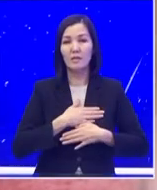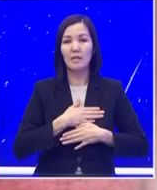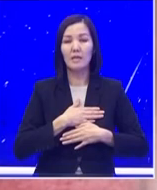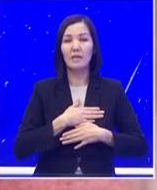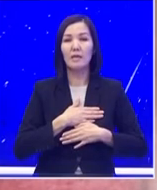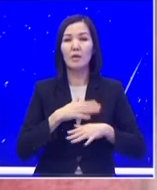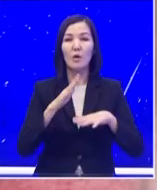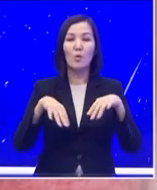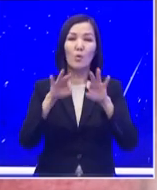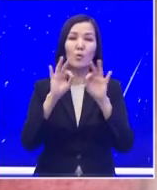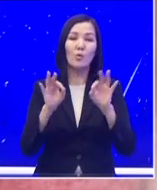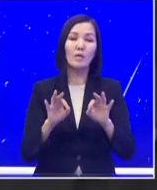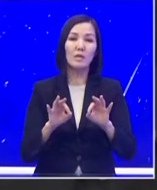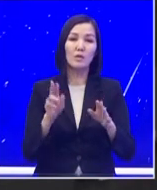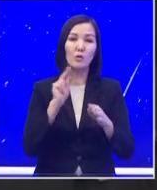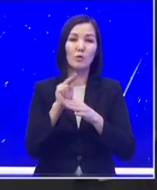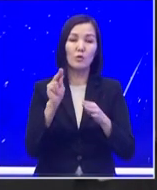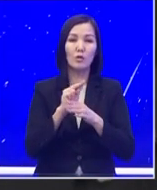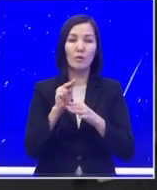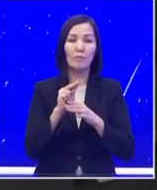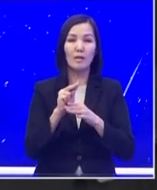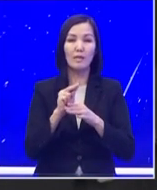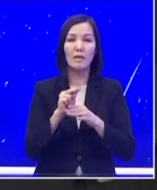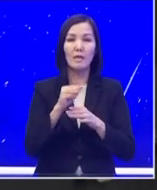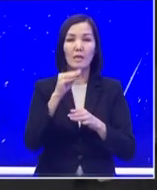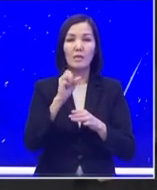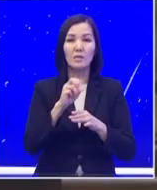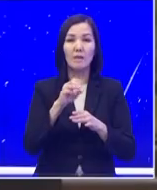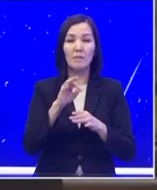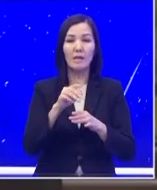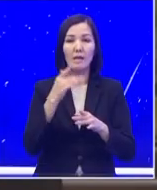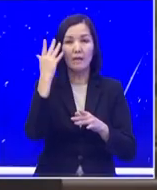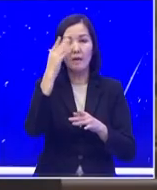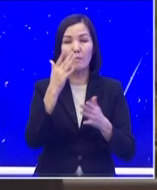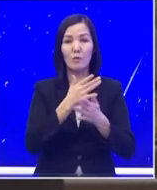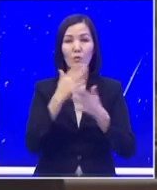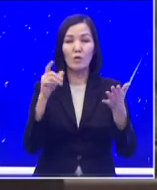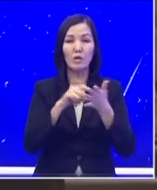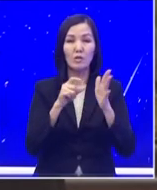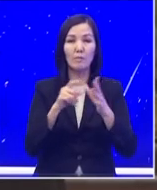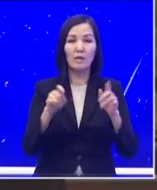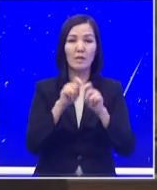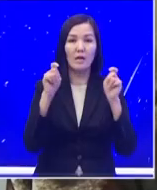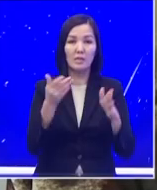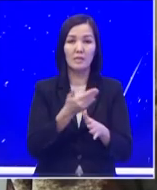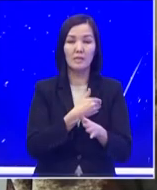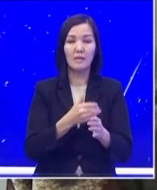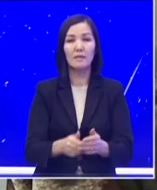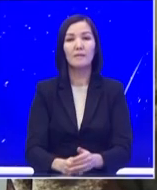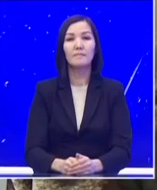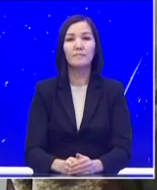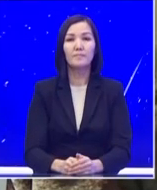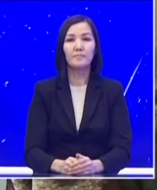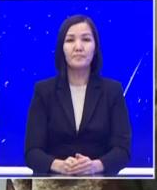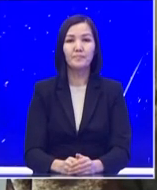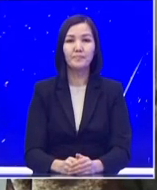сіңген қолөнерді жанға бірден серік еткен Жәмила Есімованың ендігі арманы үлкен шеберхана ашу. Айзада Оразалы, Ерлан Азамбай,